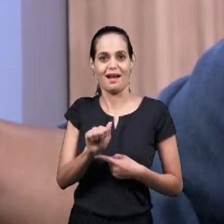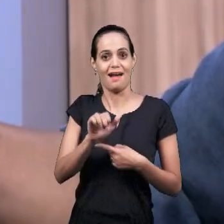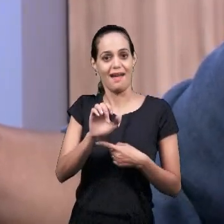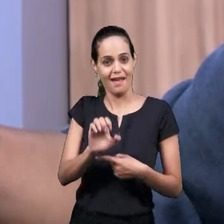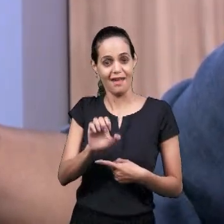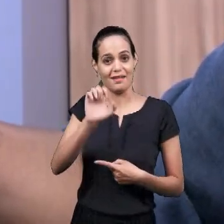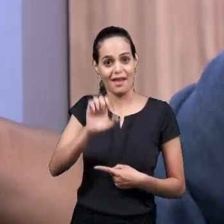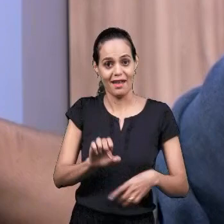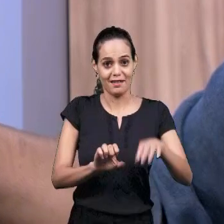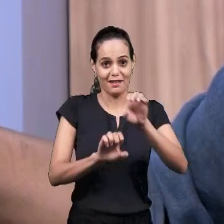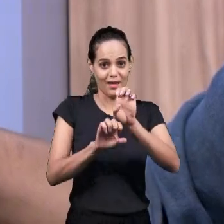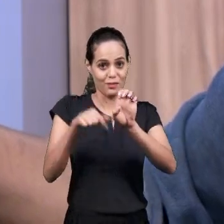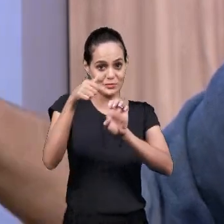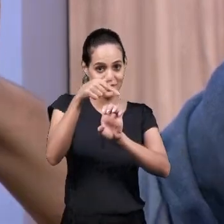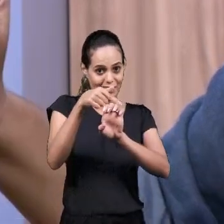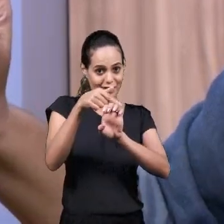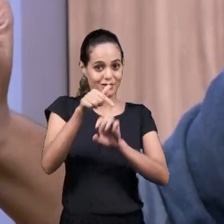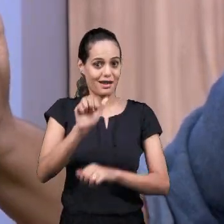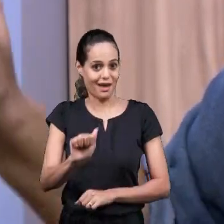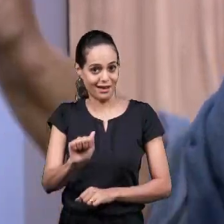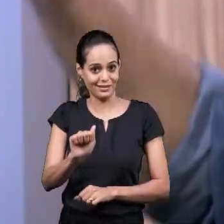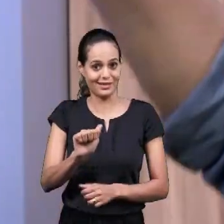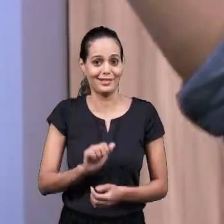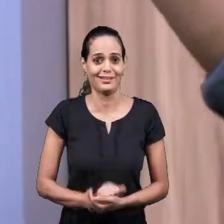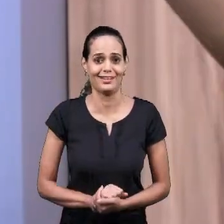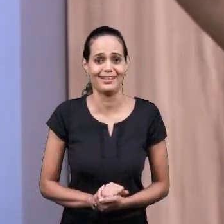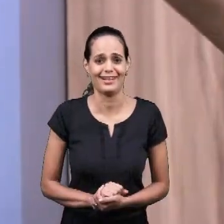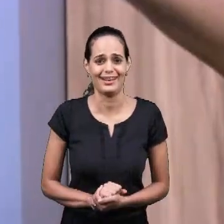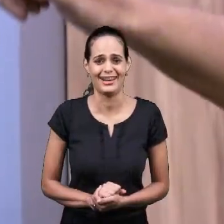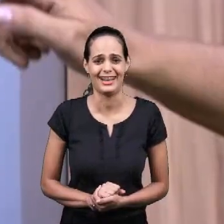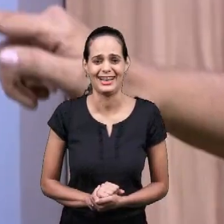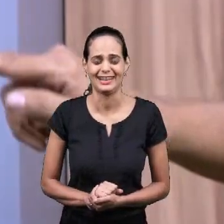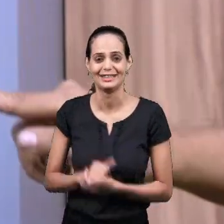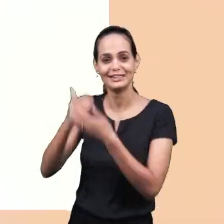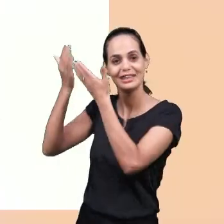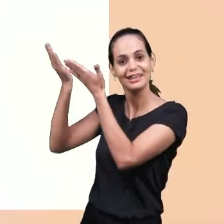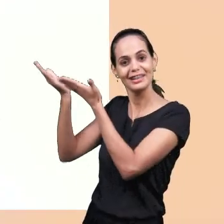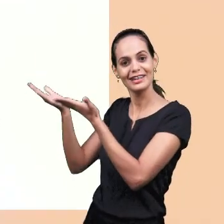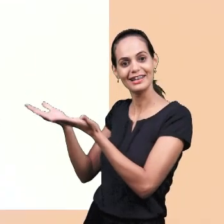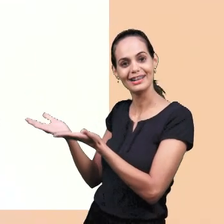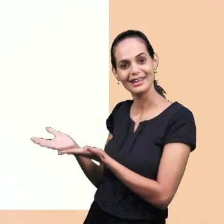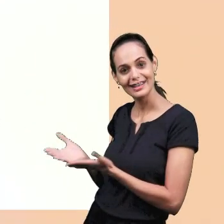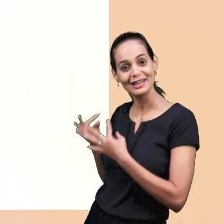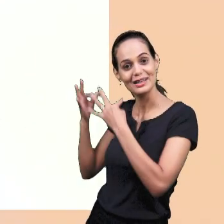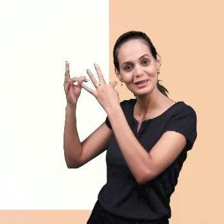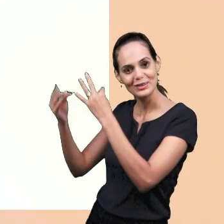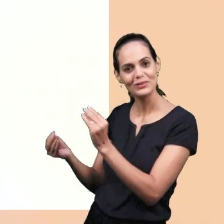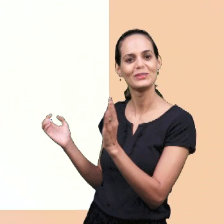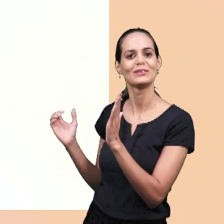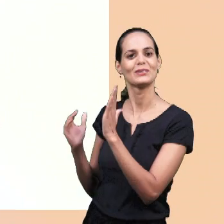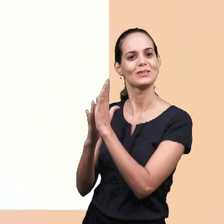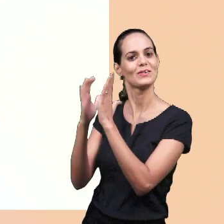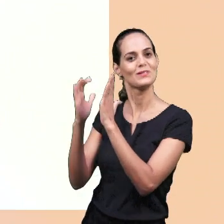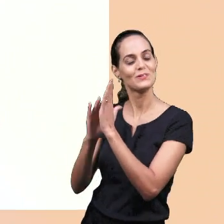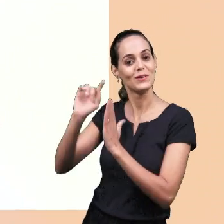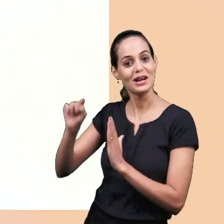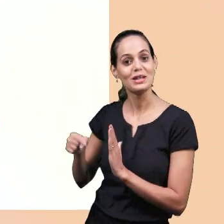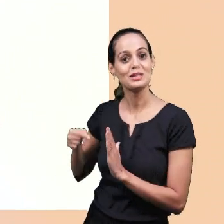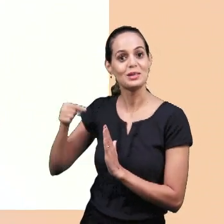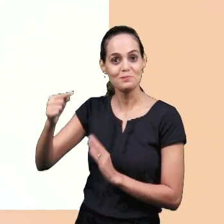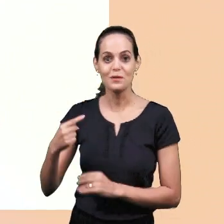A, E, E, septième, A. Ici, vous voyez toute la